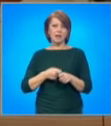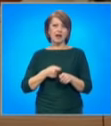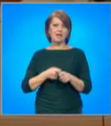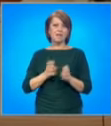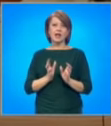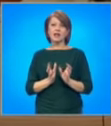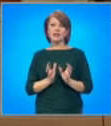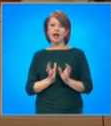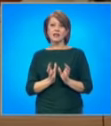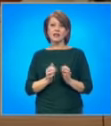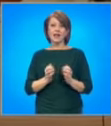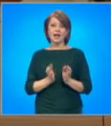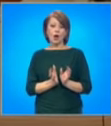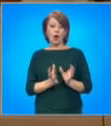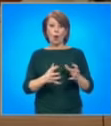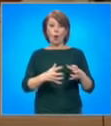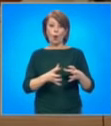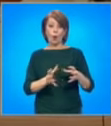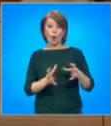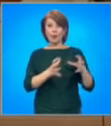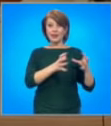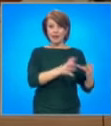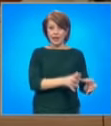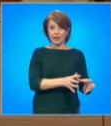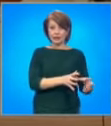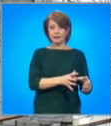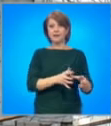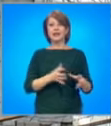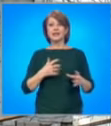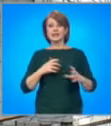отделянето на тия 12 декара от Мария Луиза и приобщаването им към